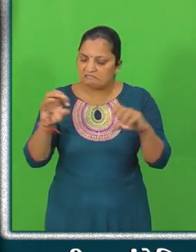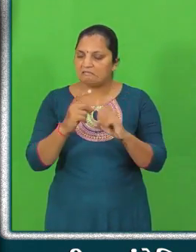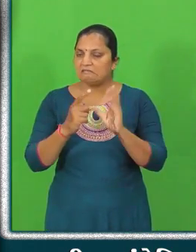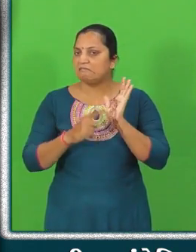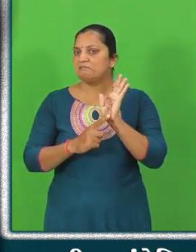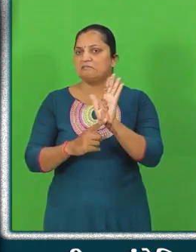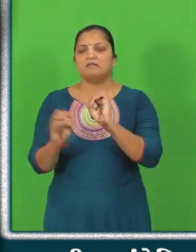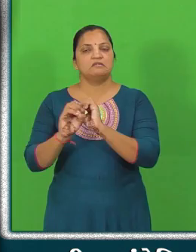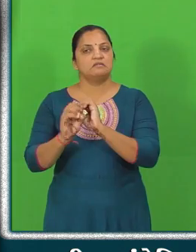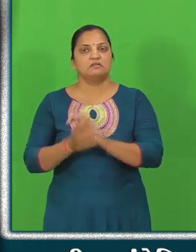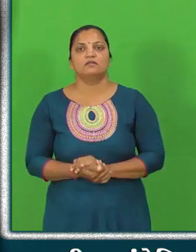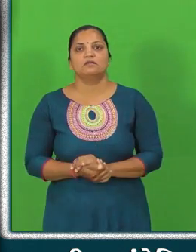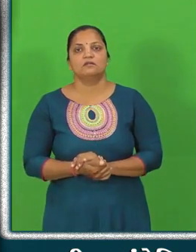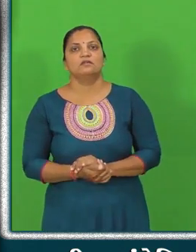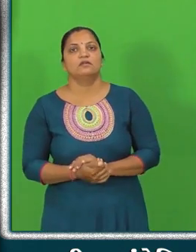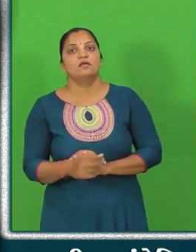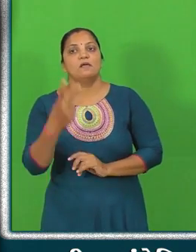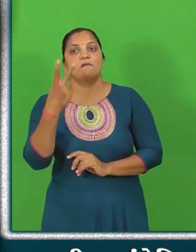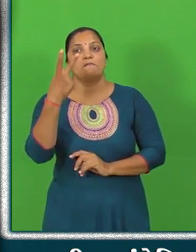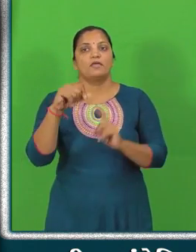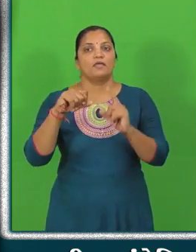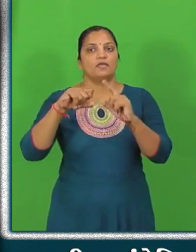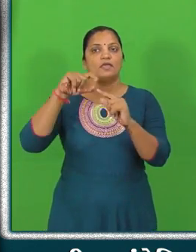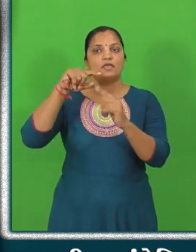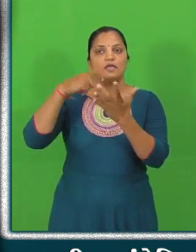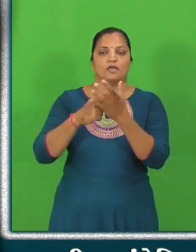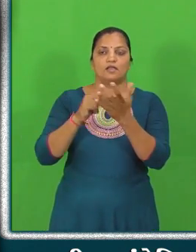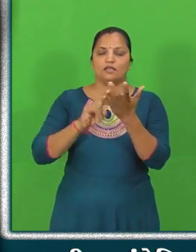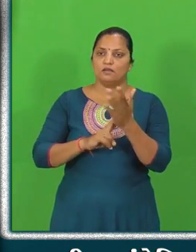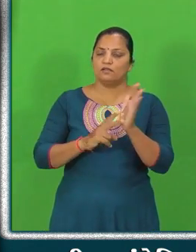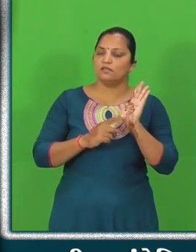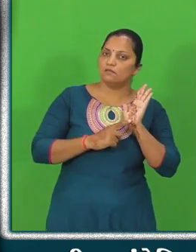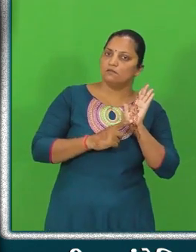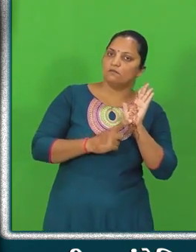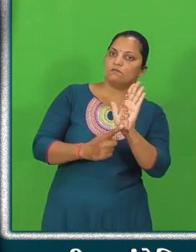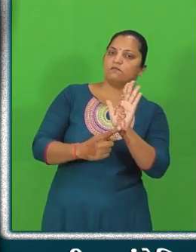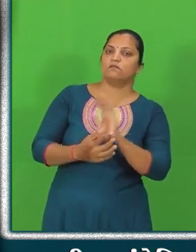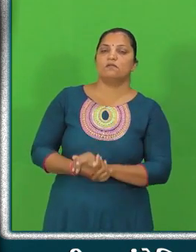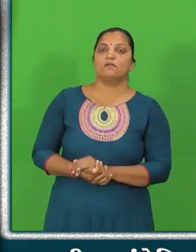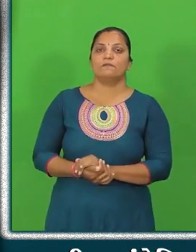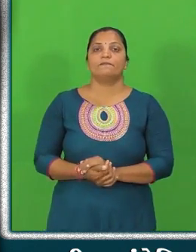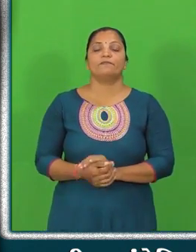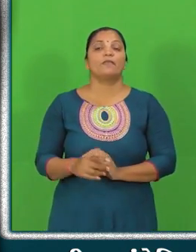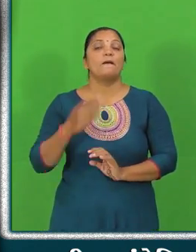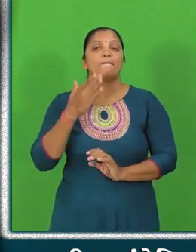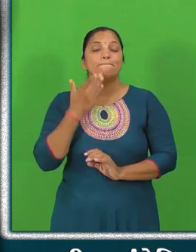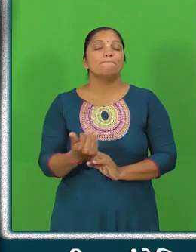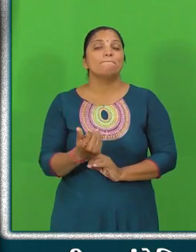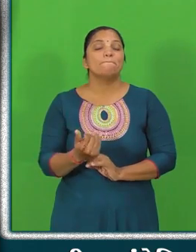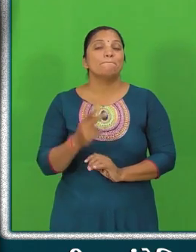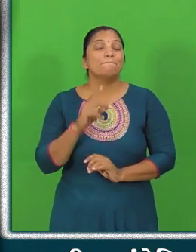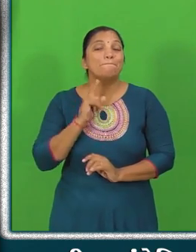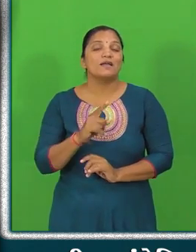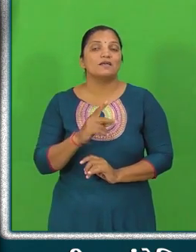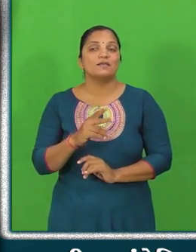દર્શાવી શકો, એટલે તમારે બે કિરણ વડે પણ તમે દર્શાવી શકો આ જ વસ્તુને, પણ બે કિરણ કયા